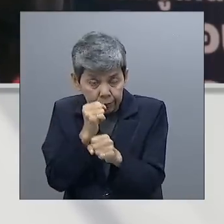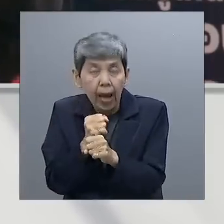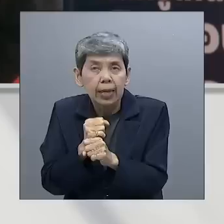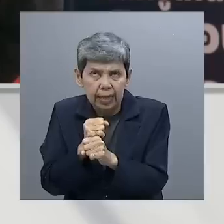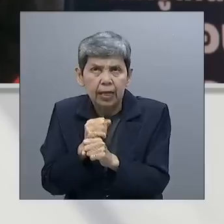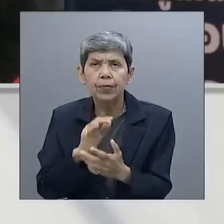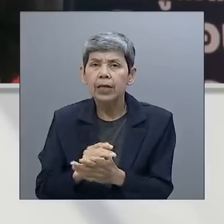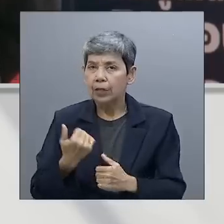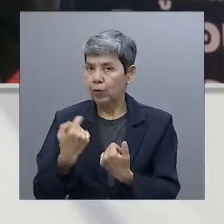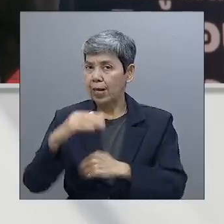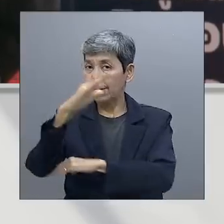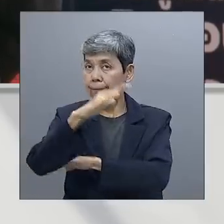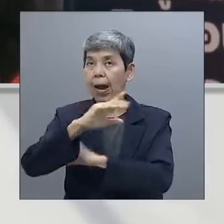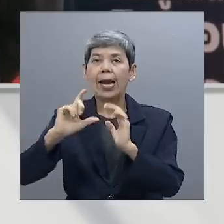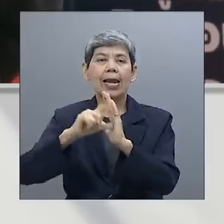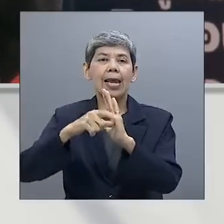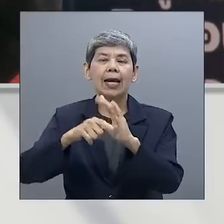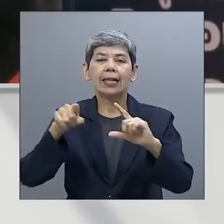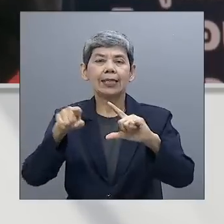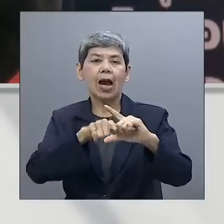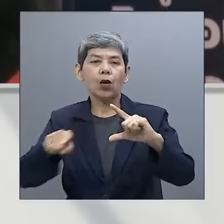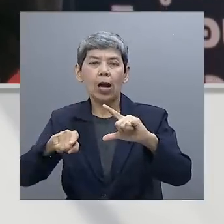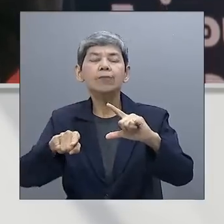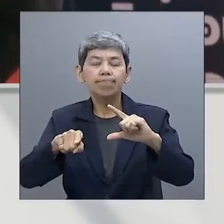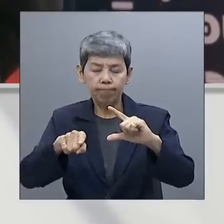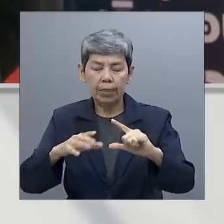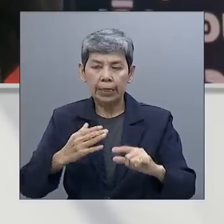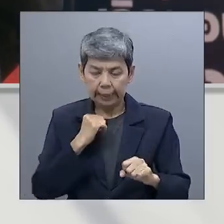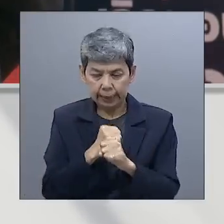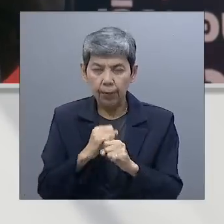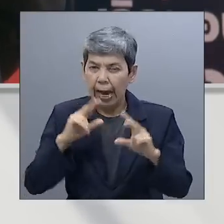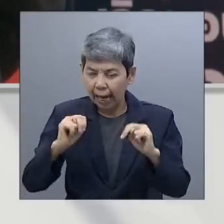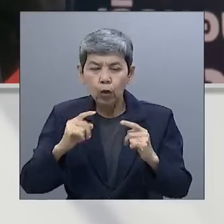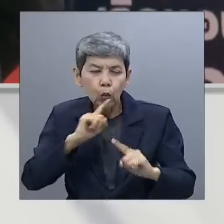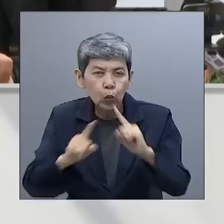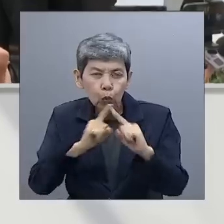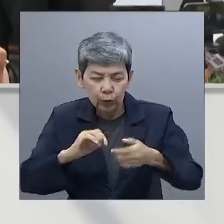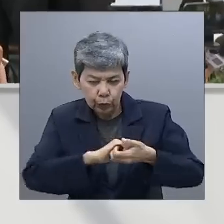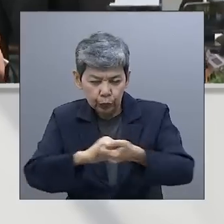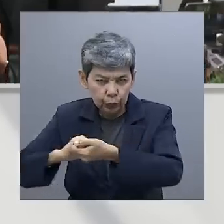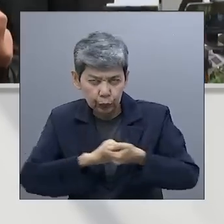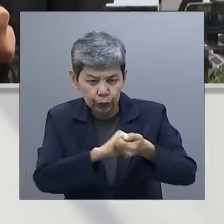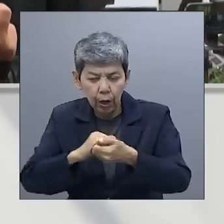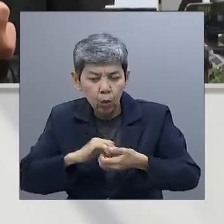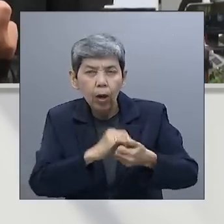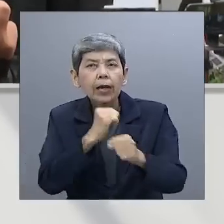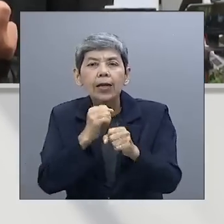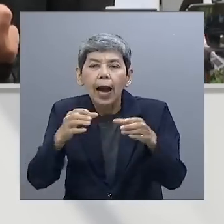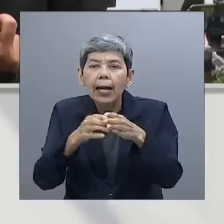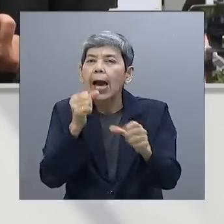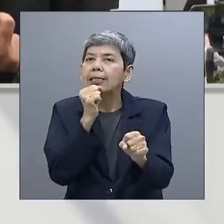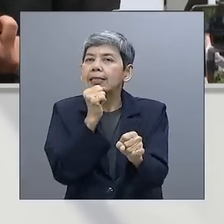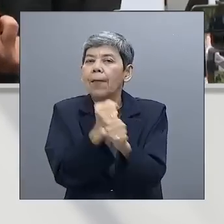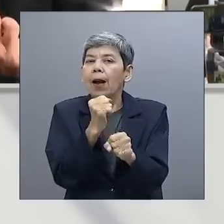ลซึ่งบ่ายนี้เลขาธิการพรรคก้าวไกลระบุว่าเป็นการนัดถก MOU และร่วมกันตั้งคณะทำงานชุด